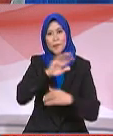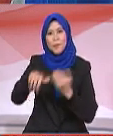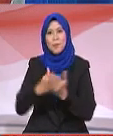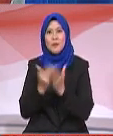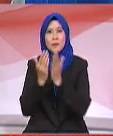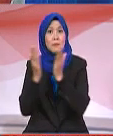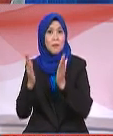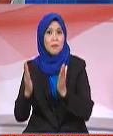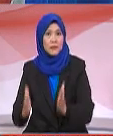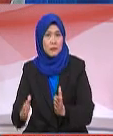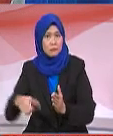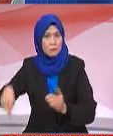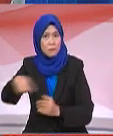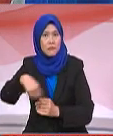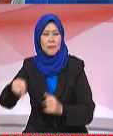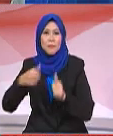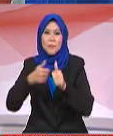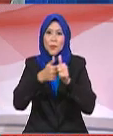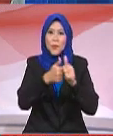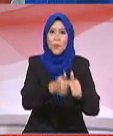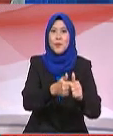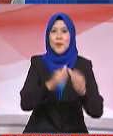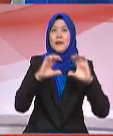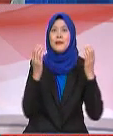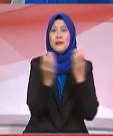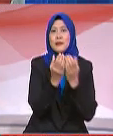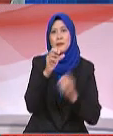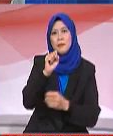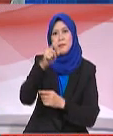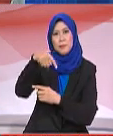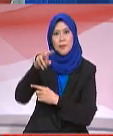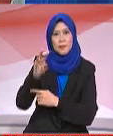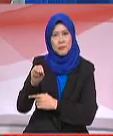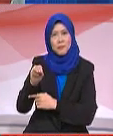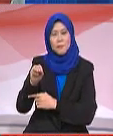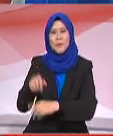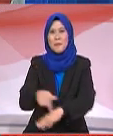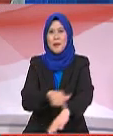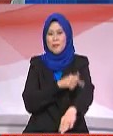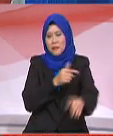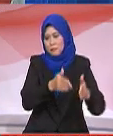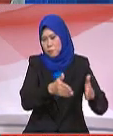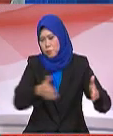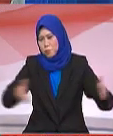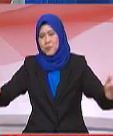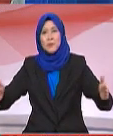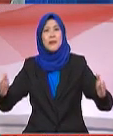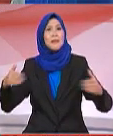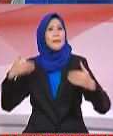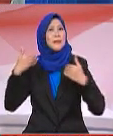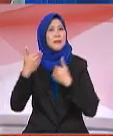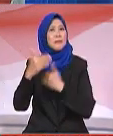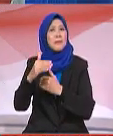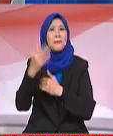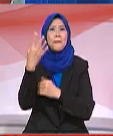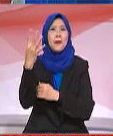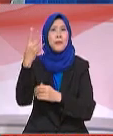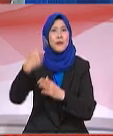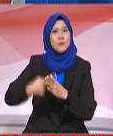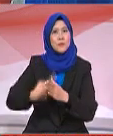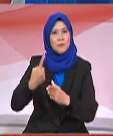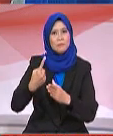merupakan kumpulan pelajar yang telah mengikuti sesi kelas SPM tahunan terpanjang iaitu hampir 14